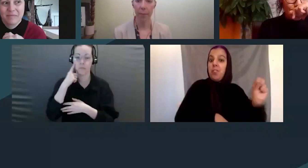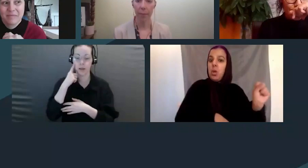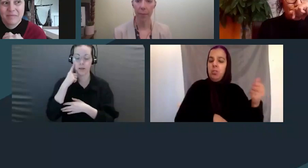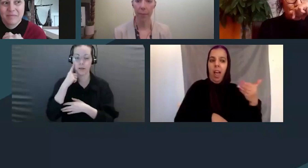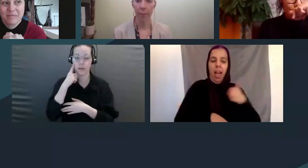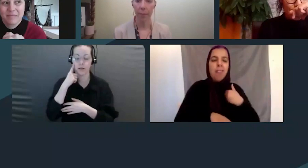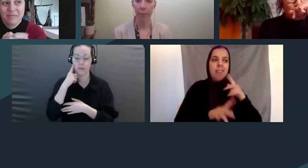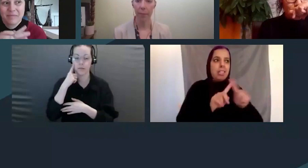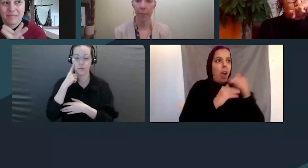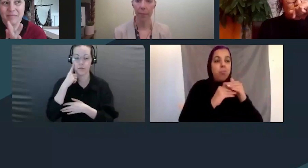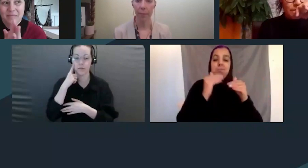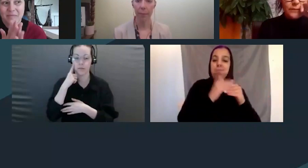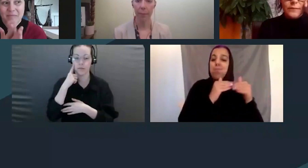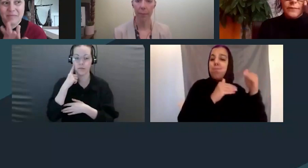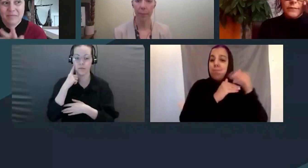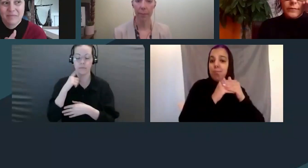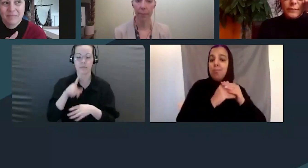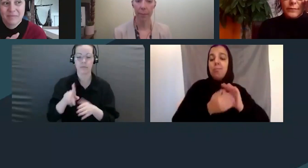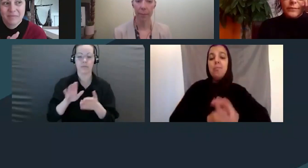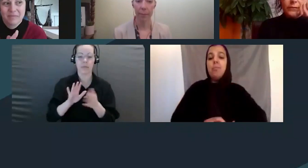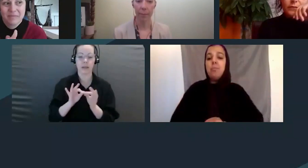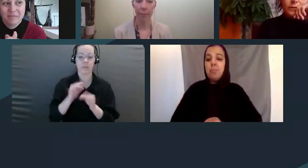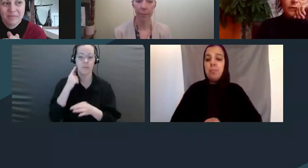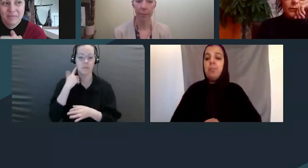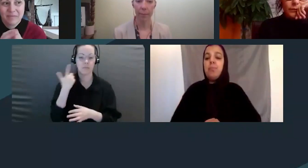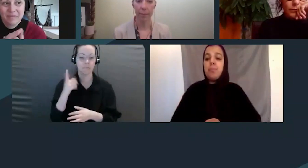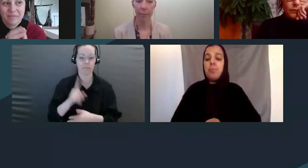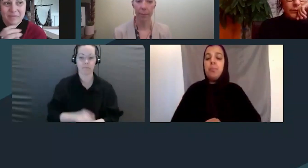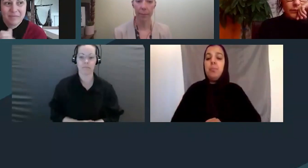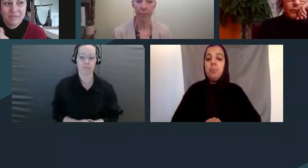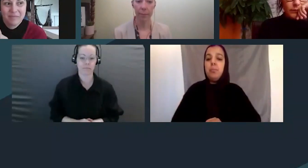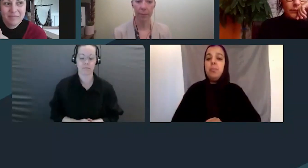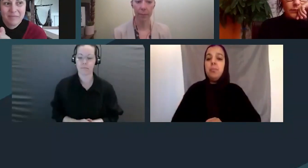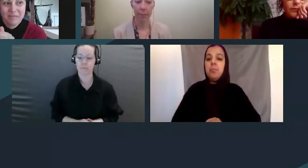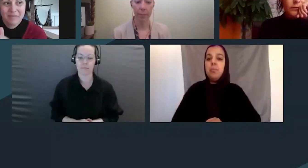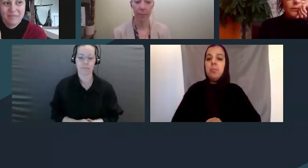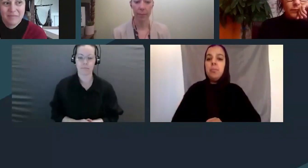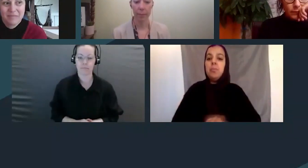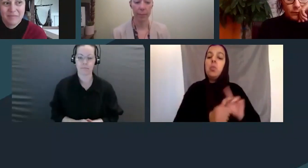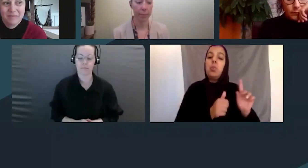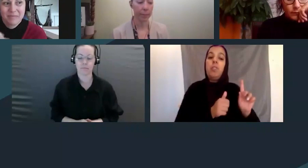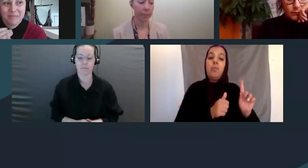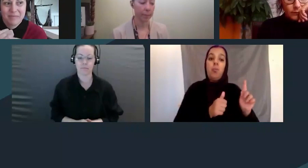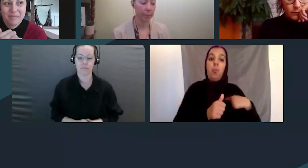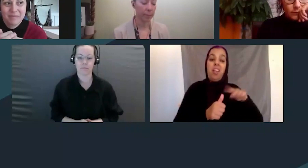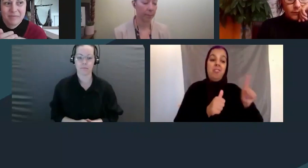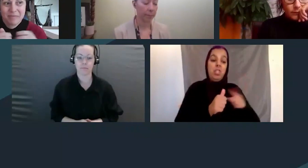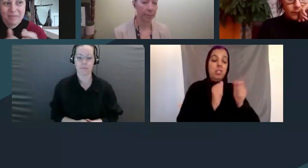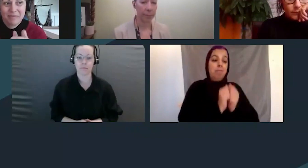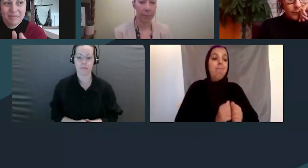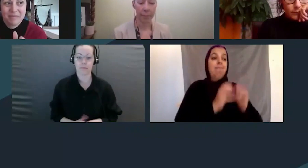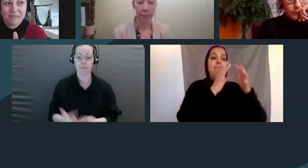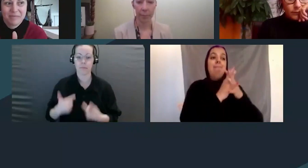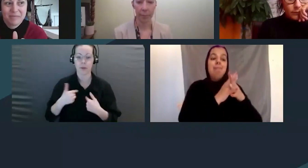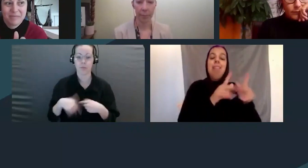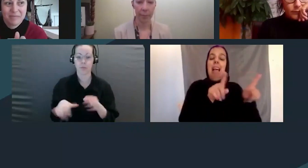Tout d'abord, c'est une agence d'établissement qui élabora des programmes pour les